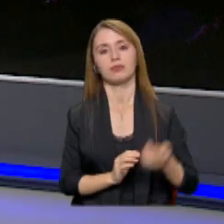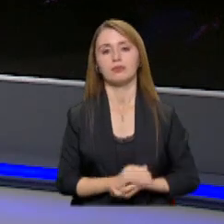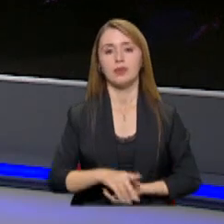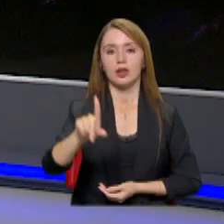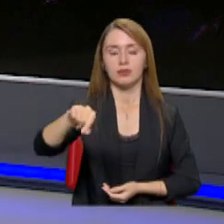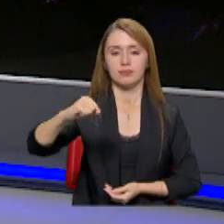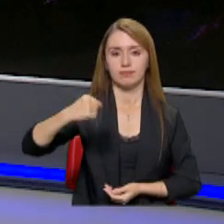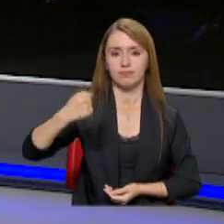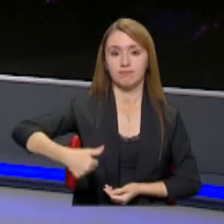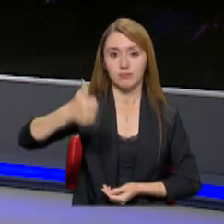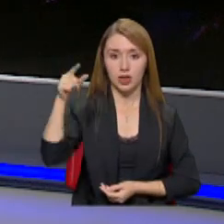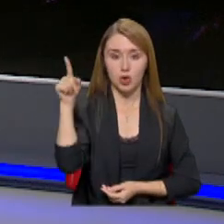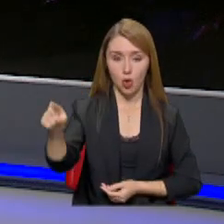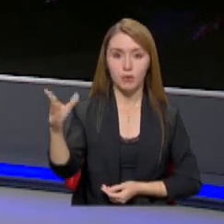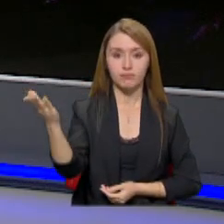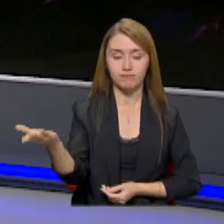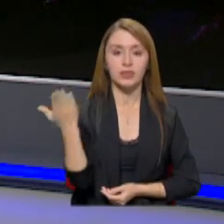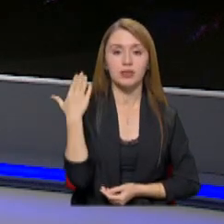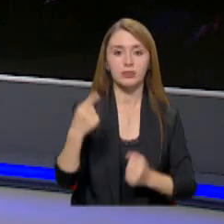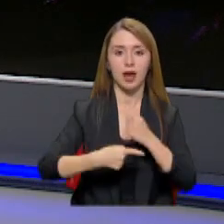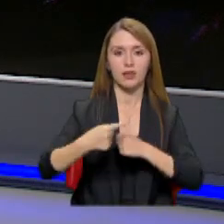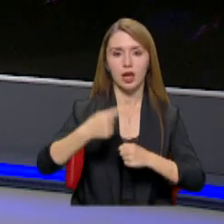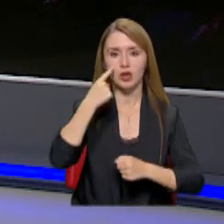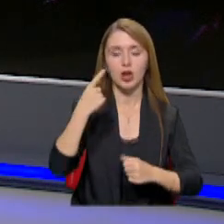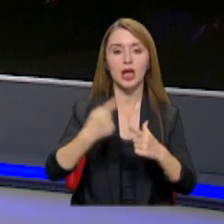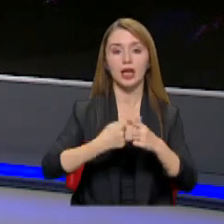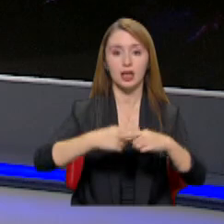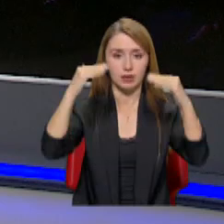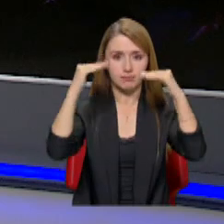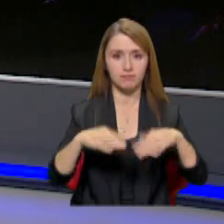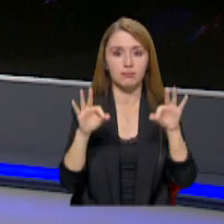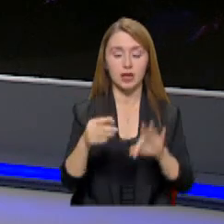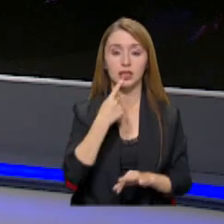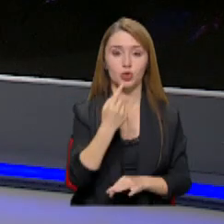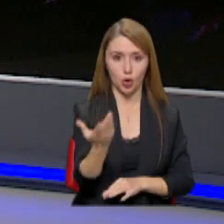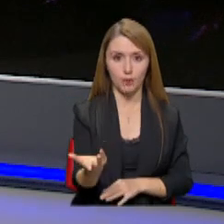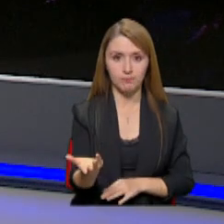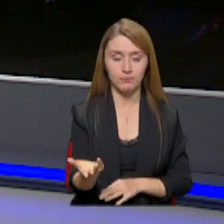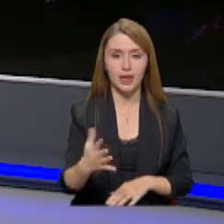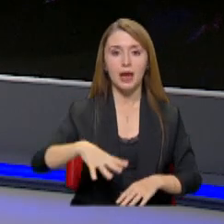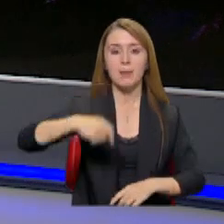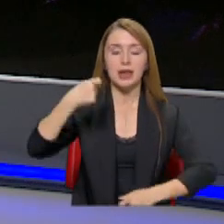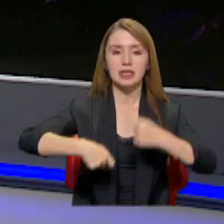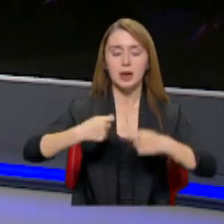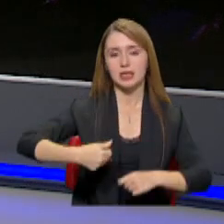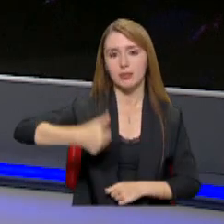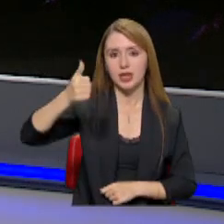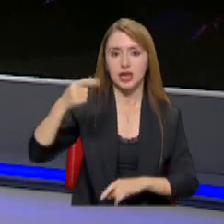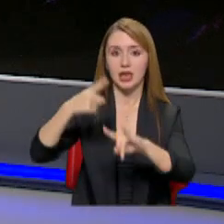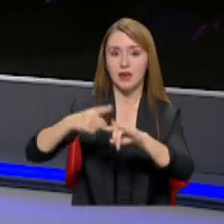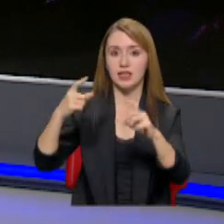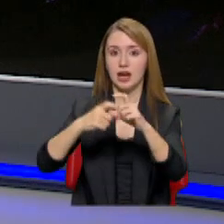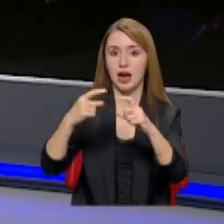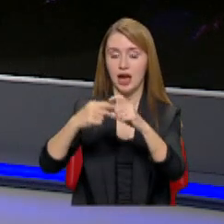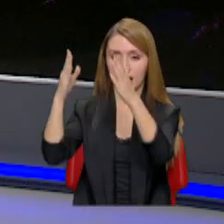Hazine ve Maliye Bakanı Mehmet Şimşek geçtiğimiz hafta kiralar düşmeye başladı açıklaması yapmıştı Merkez Bankası başkanı Hafize